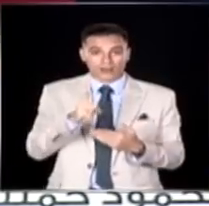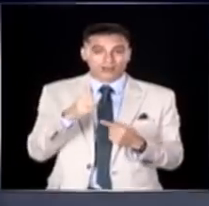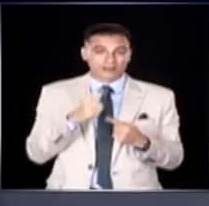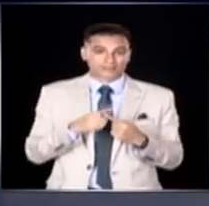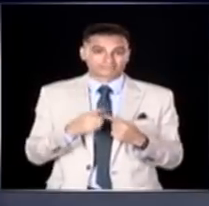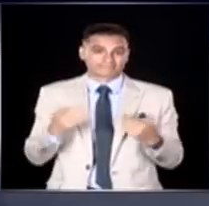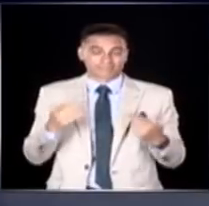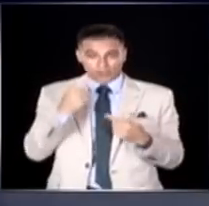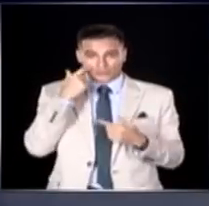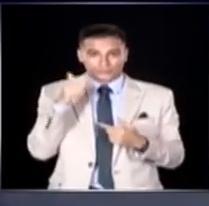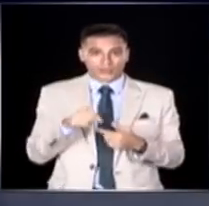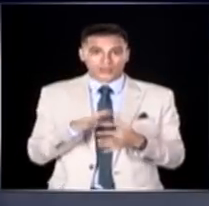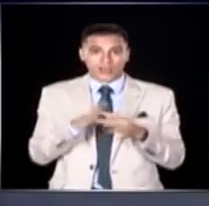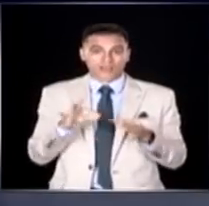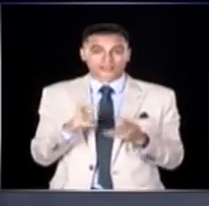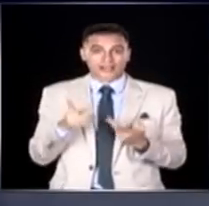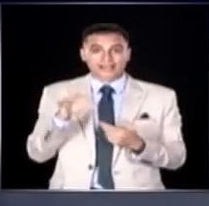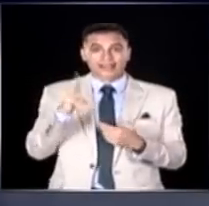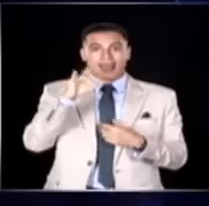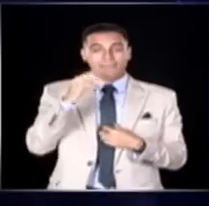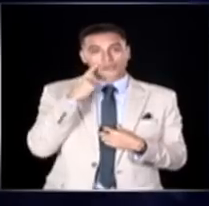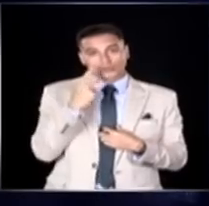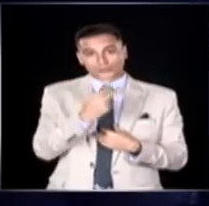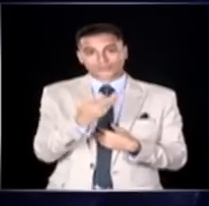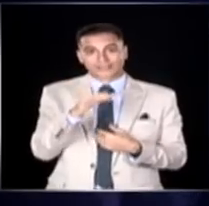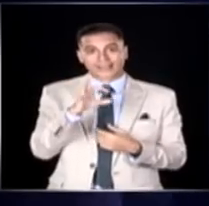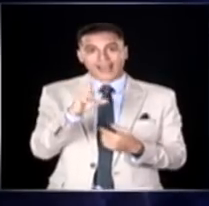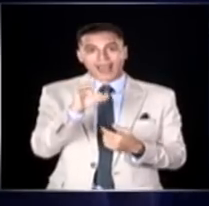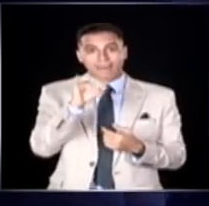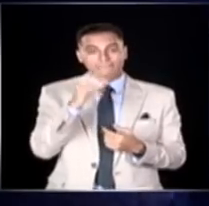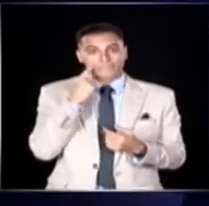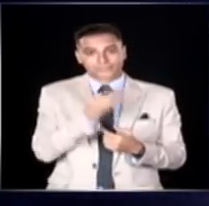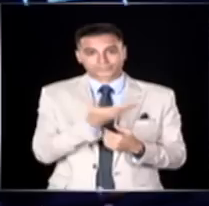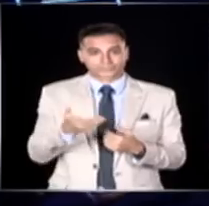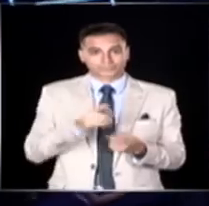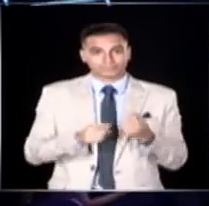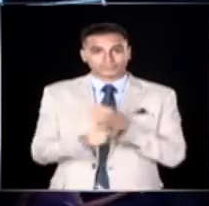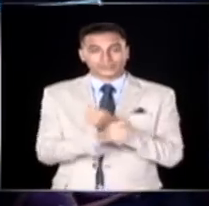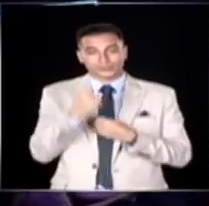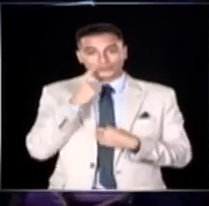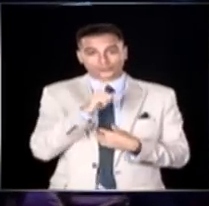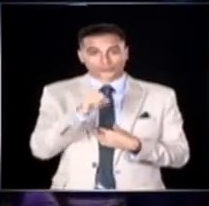خلينا نشوف إيه اللي هيحصل مع ريهام. زياد، عايزين ريهام تنضم لينا.